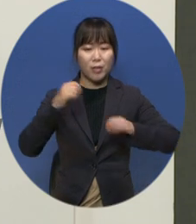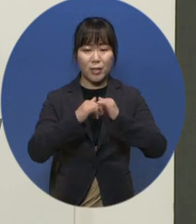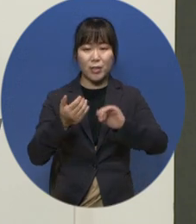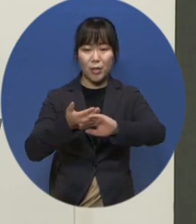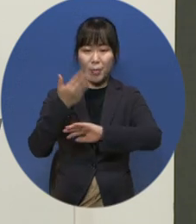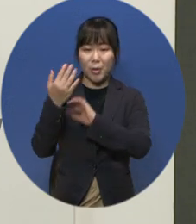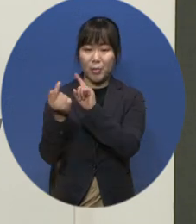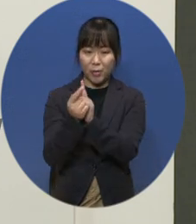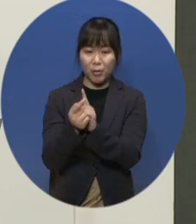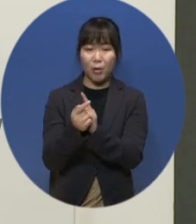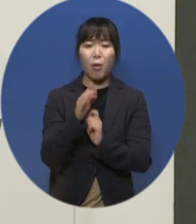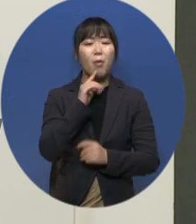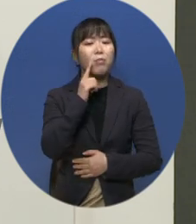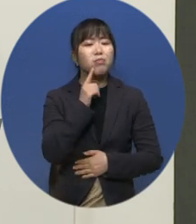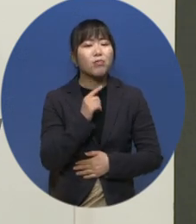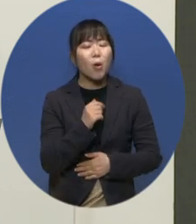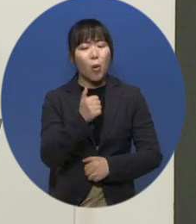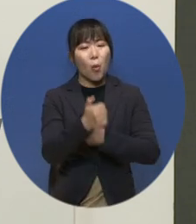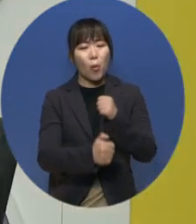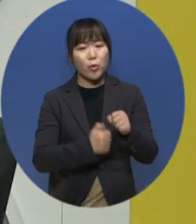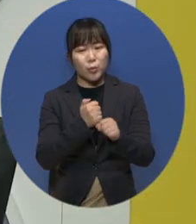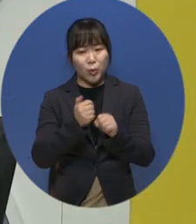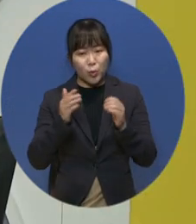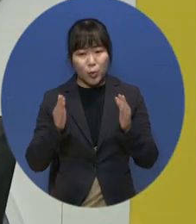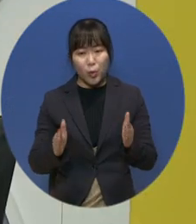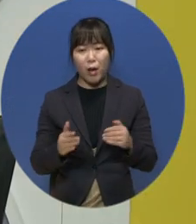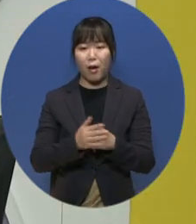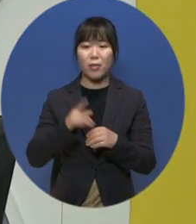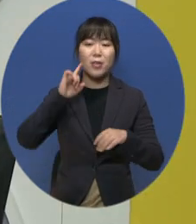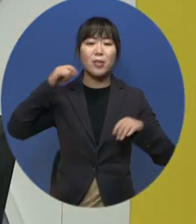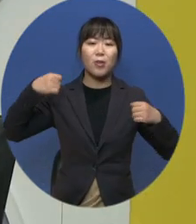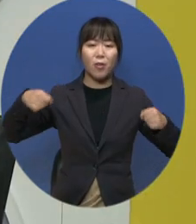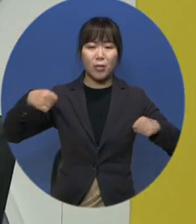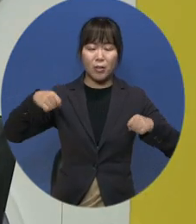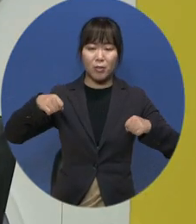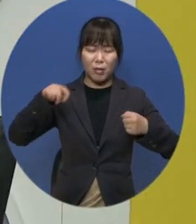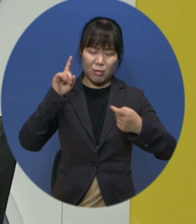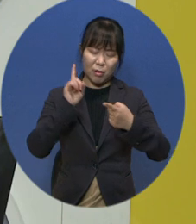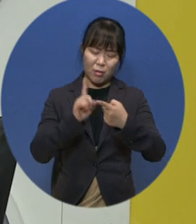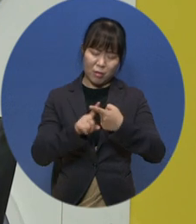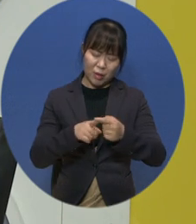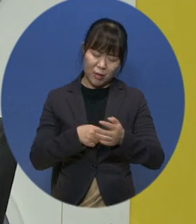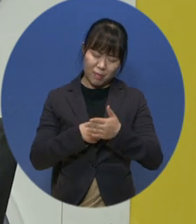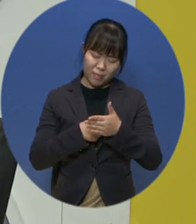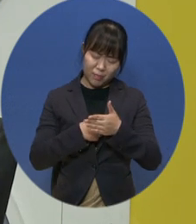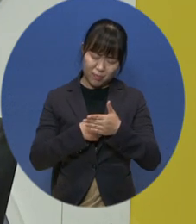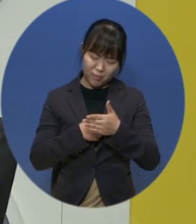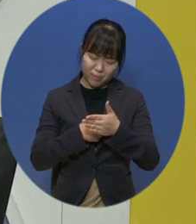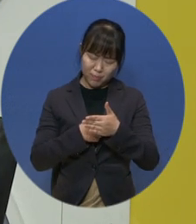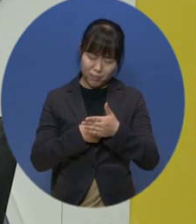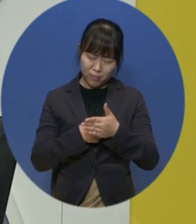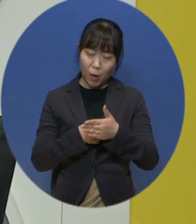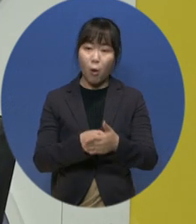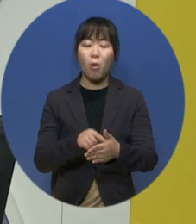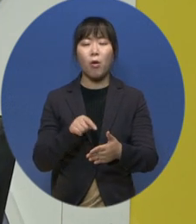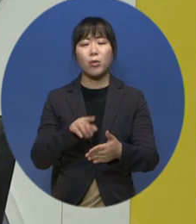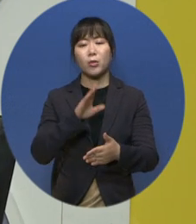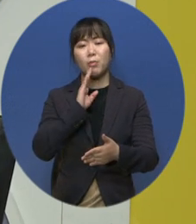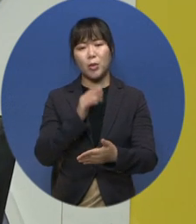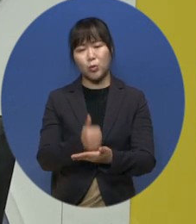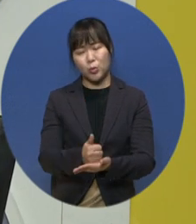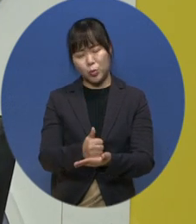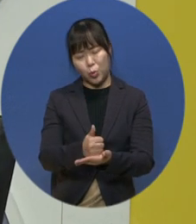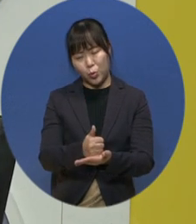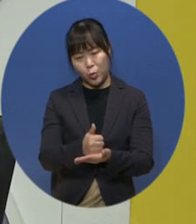만났는데 선배님 너무 좀 부러워. 50년을 연극 얘기를 한결같이 걸으셨다는 거는 이거는 정말 존경을